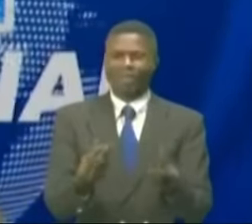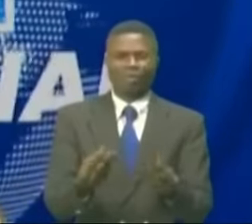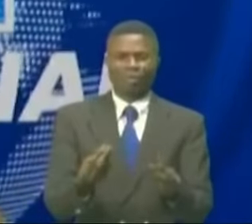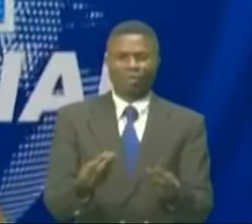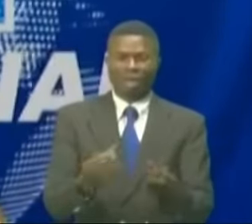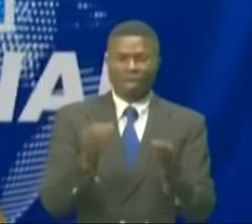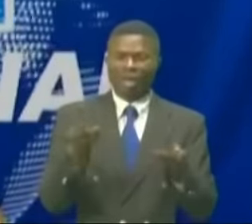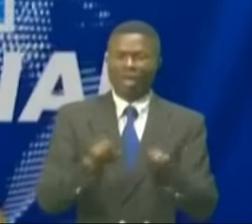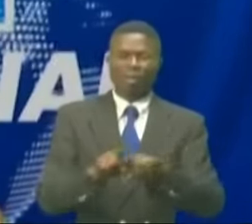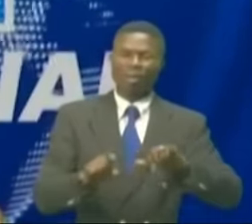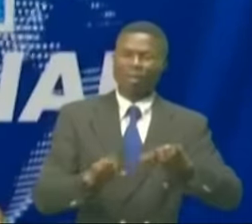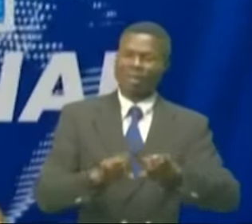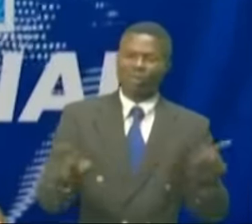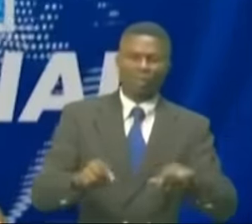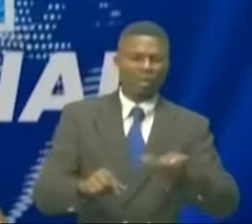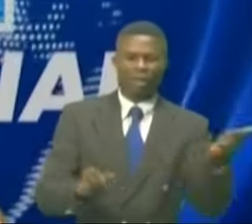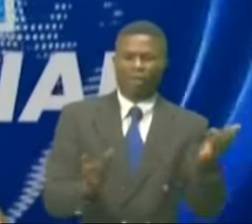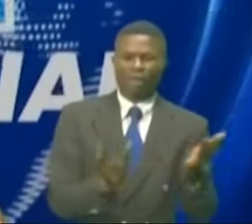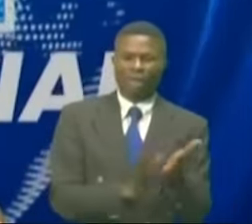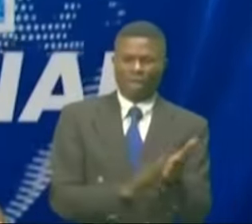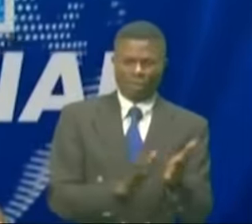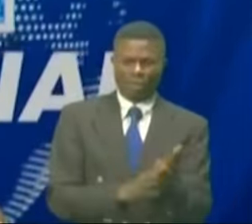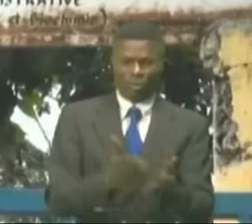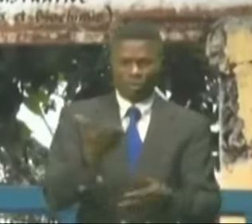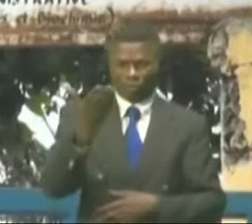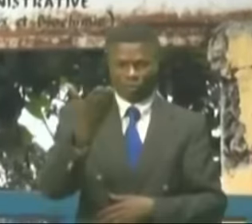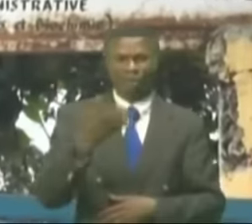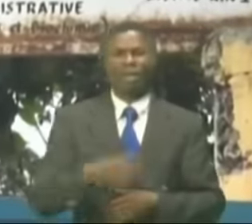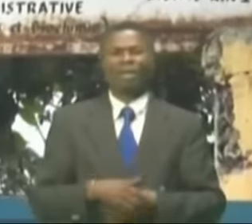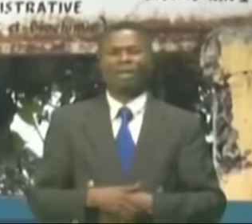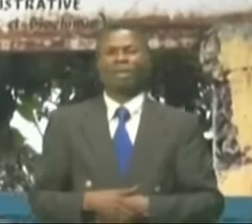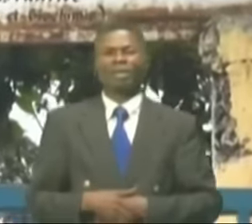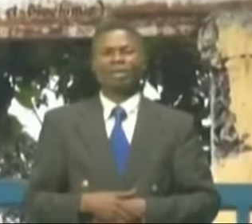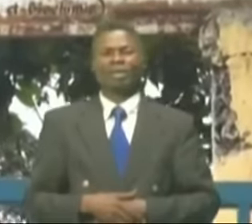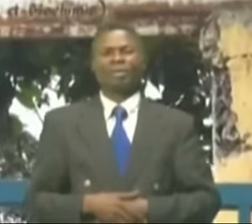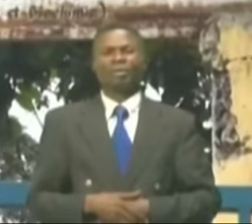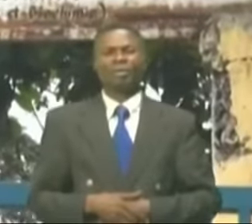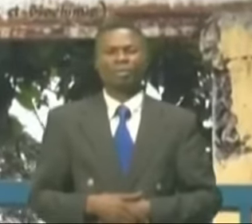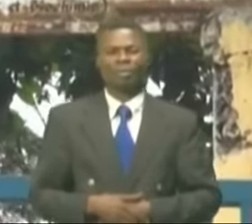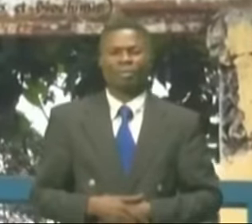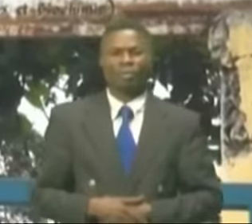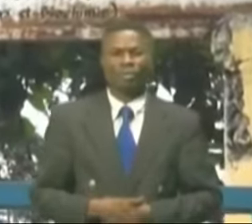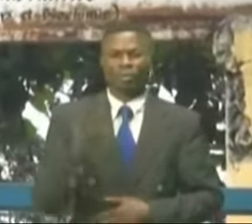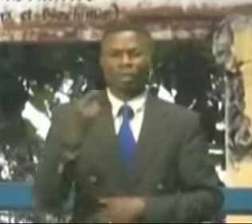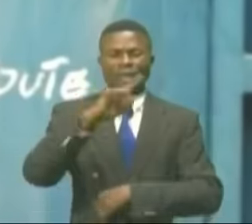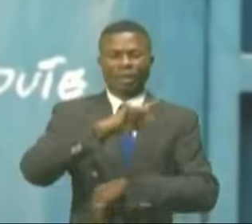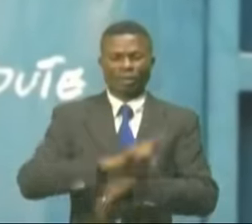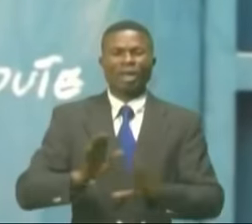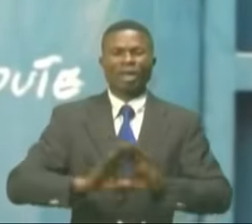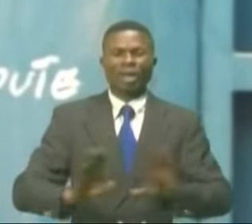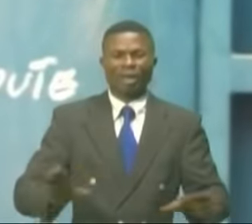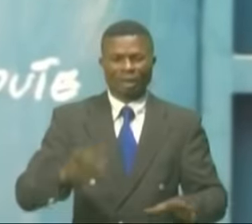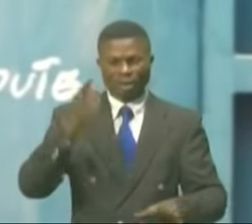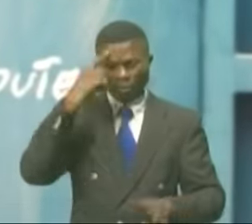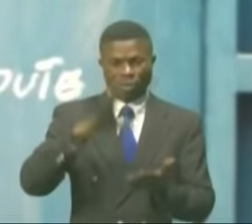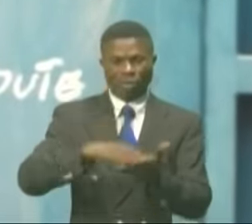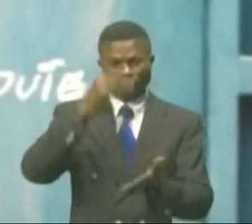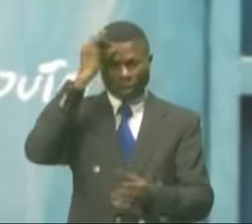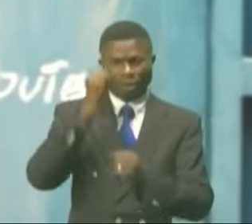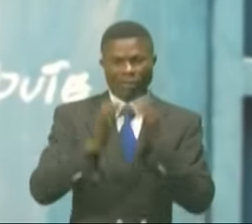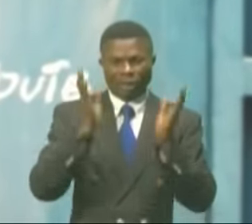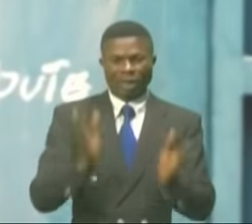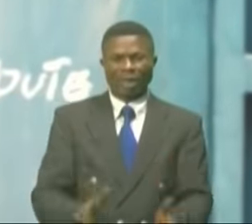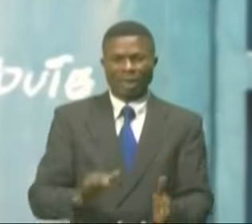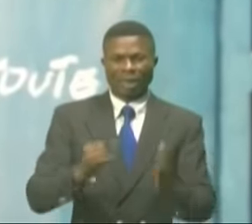ce qui n'est pas le cas pour tout le monde. Reportage. Deux jours ont suffi pour les élèves finalistes